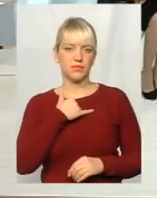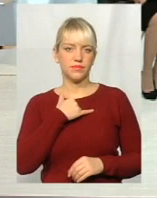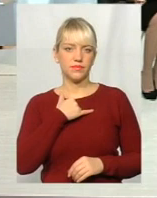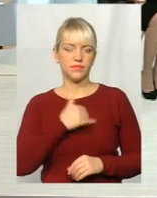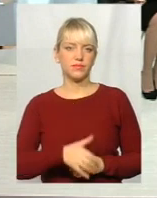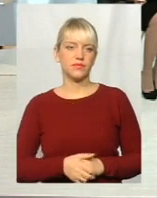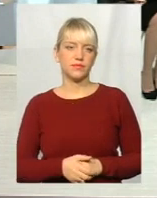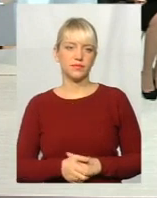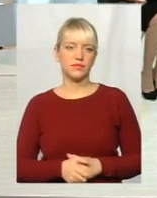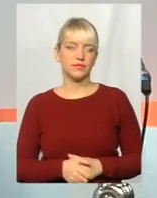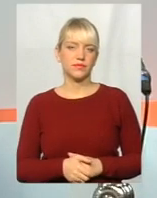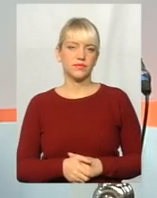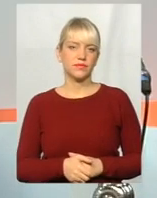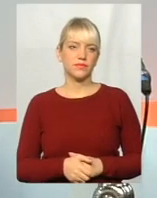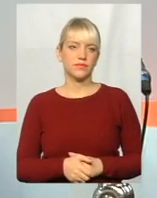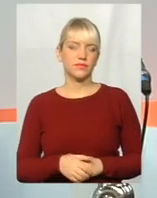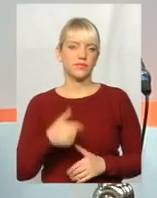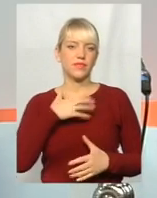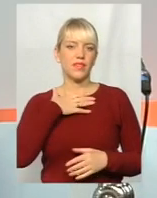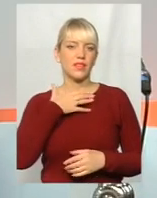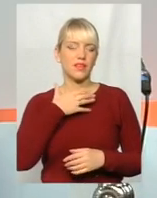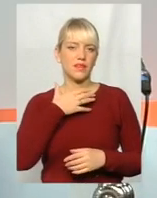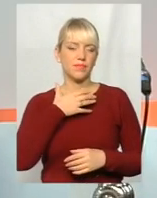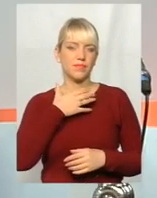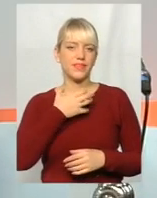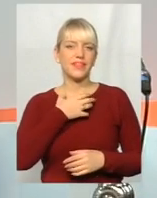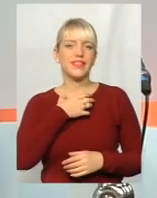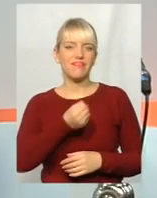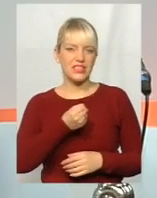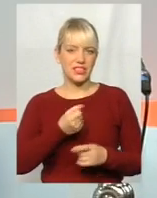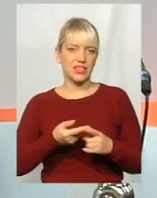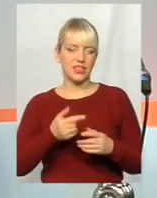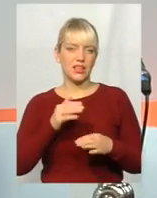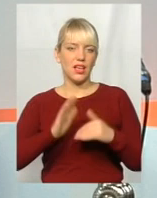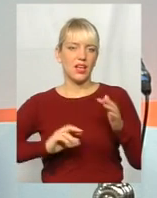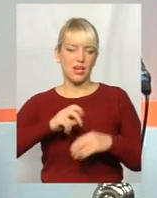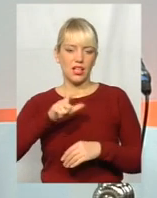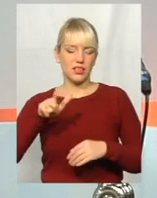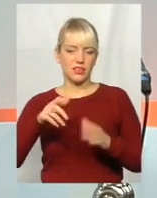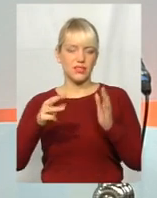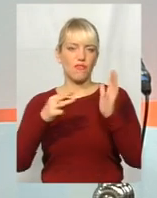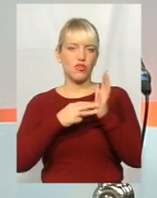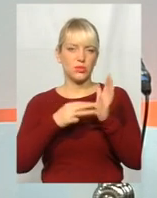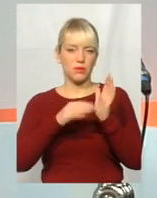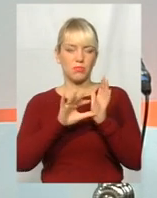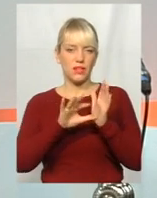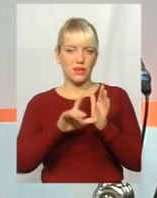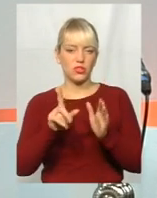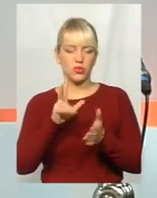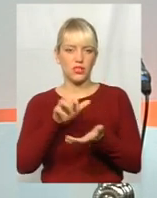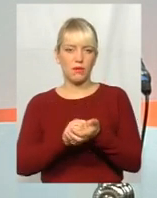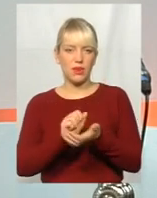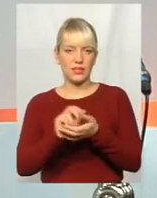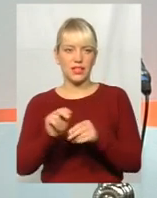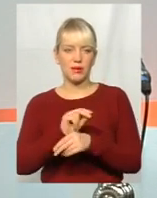категоричний дефіцит кадрів. З 8 штатних осіб ремонтних бригад, які займаються ремонтом